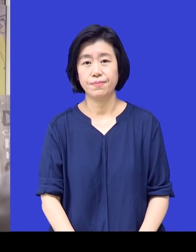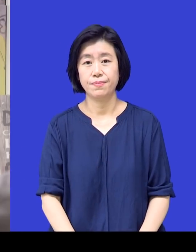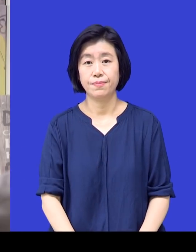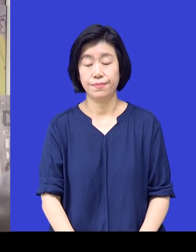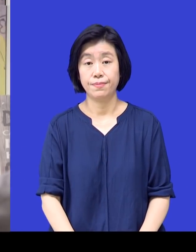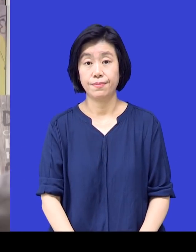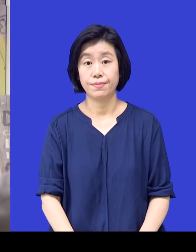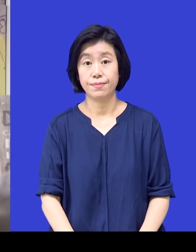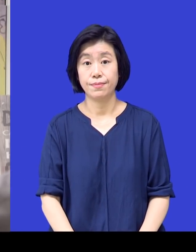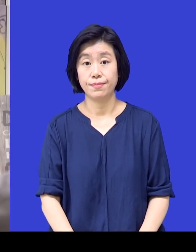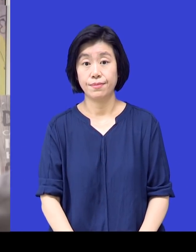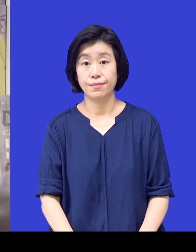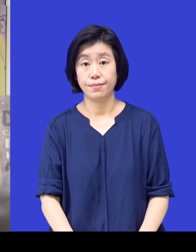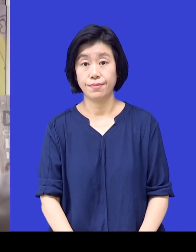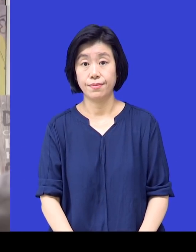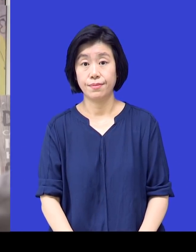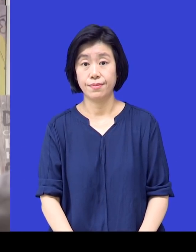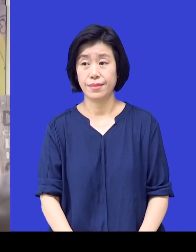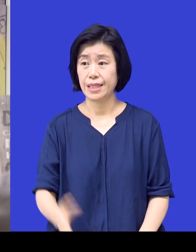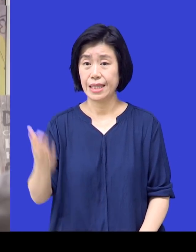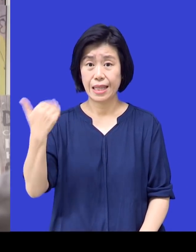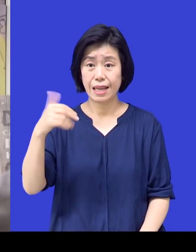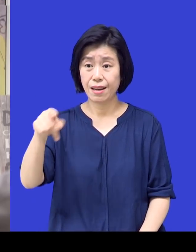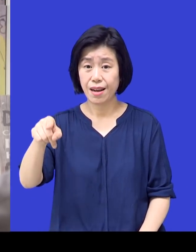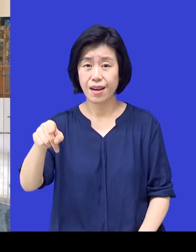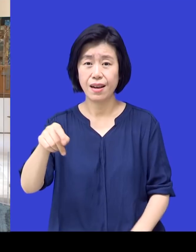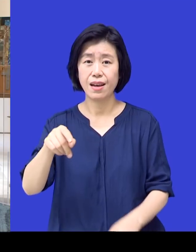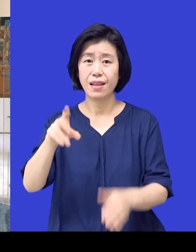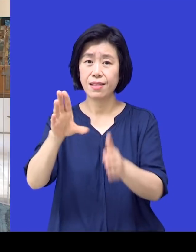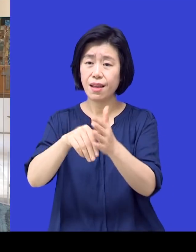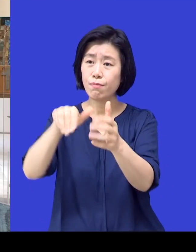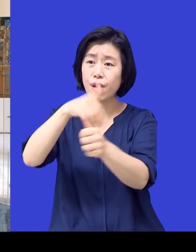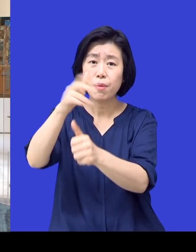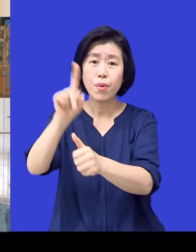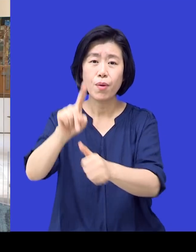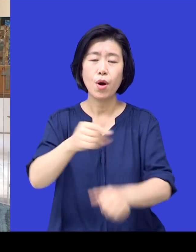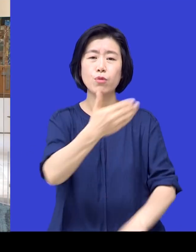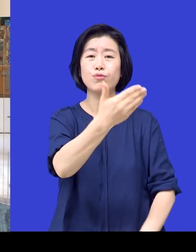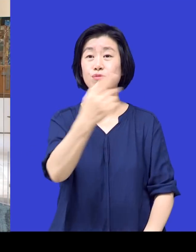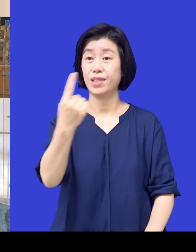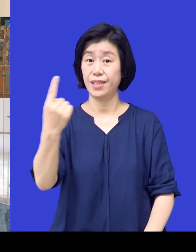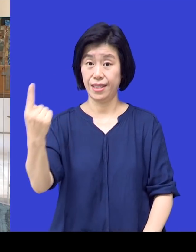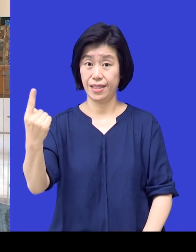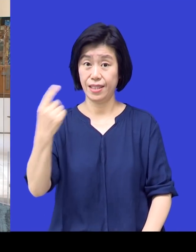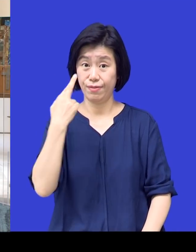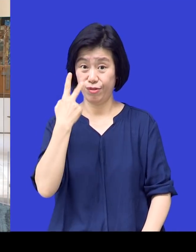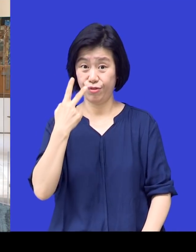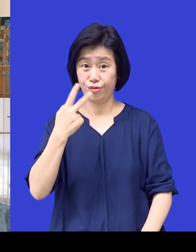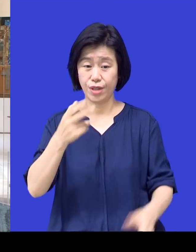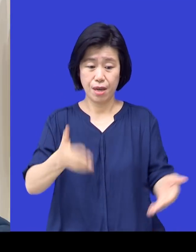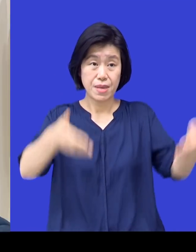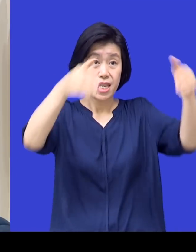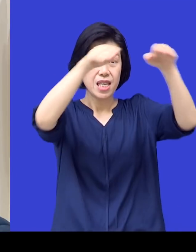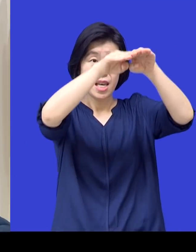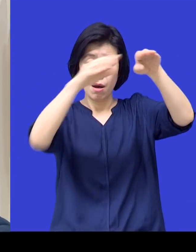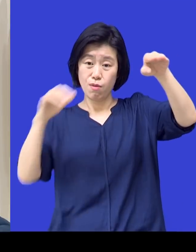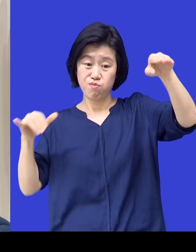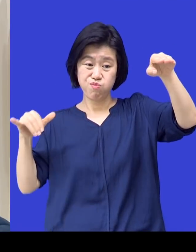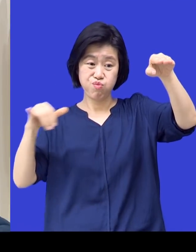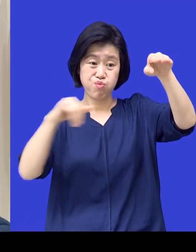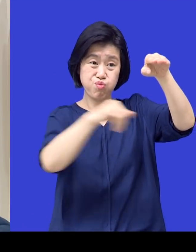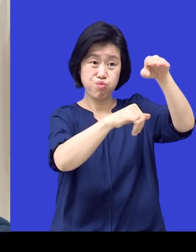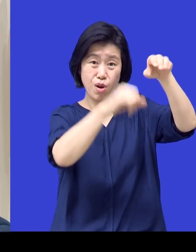그 비행기에 타는데 그때 상황이 뭐냐면 9.11 테러가 일어나가지고 비행기에 주사바늘 갖고 가려면